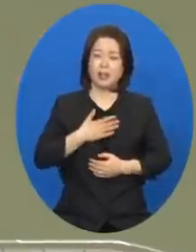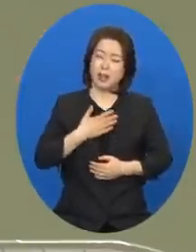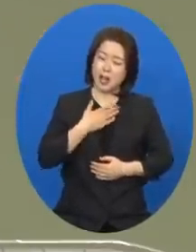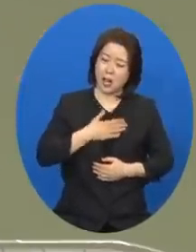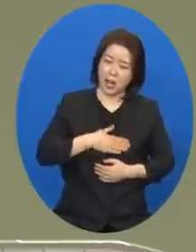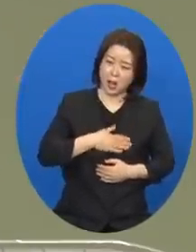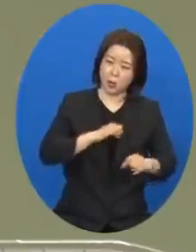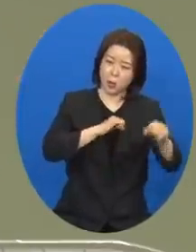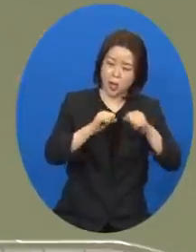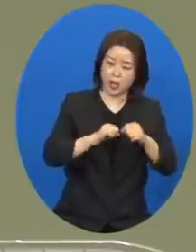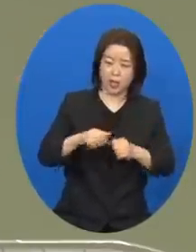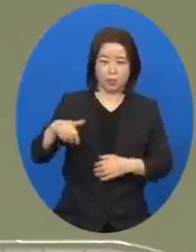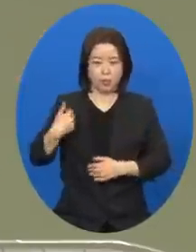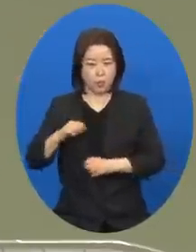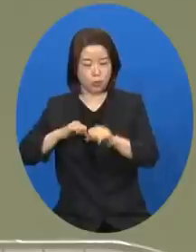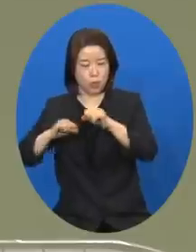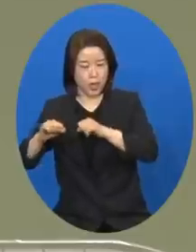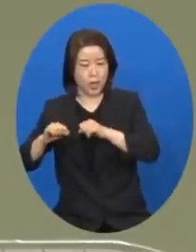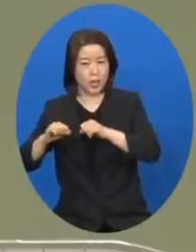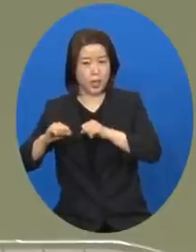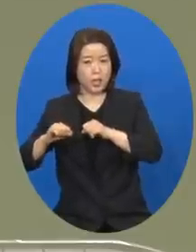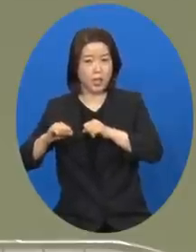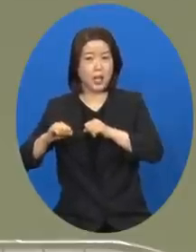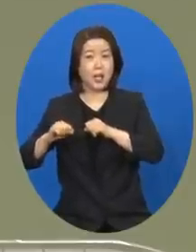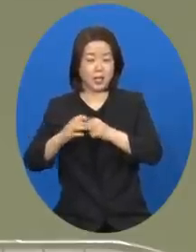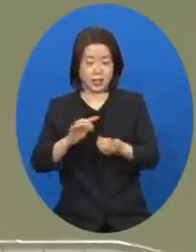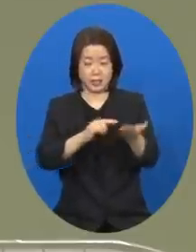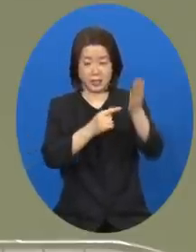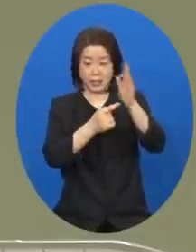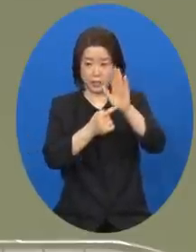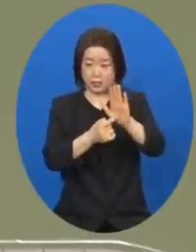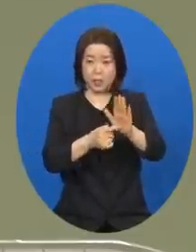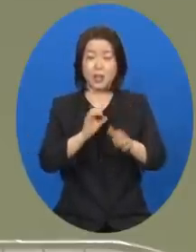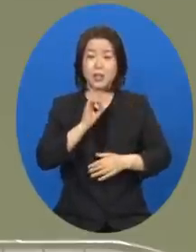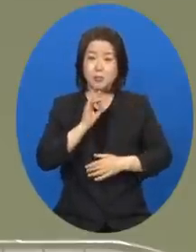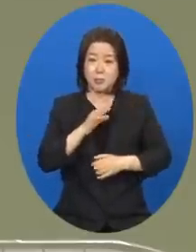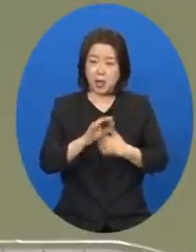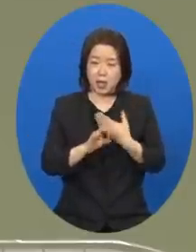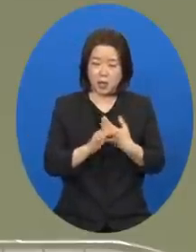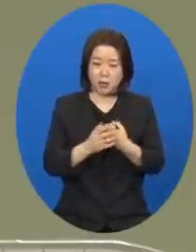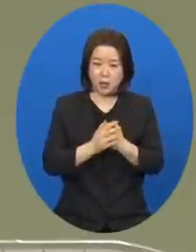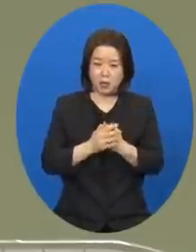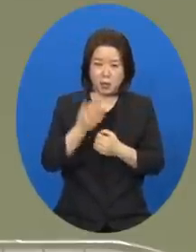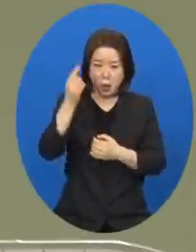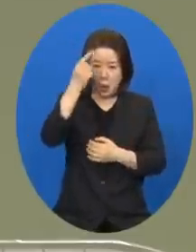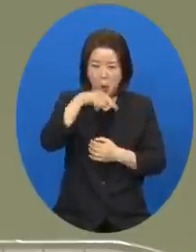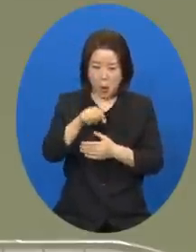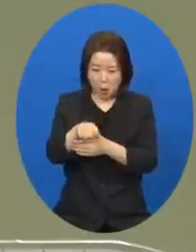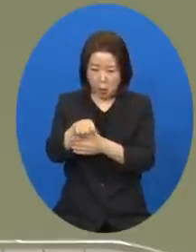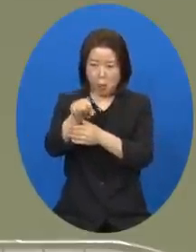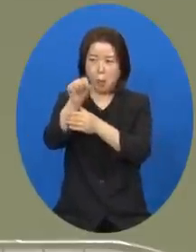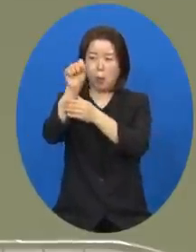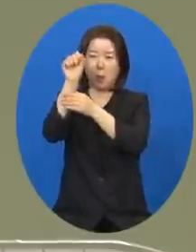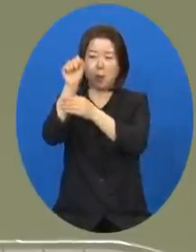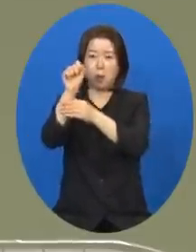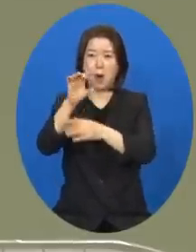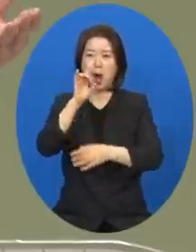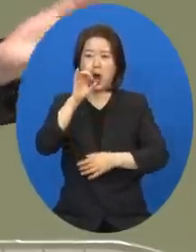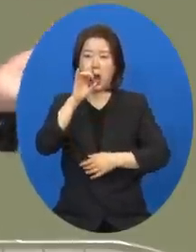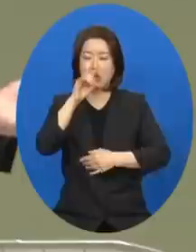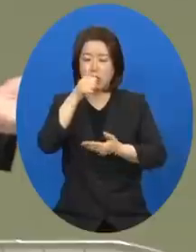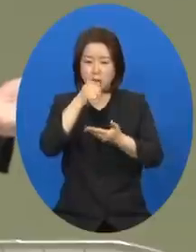모르고 지었든 사실 드러나기만 하면 얼굴 들고 있을 수 없을 만한 죄를